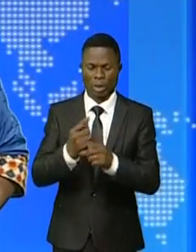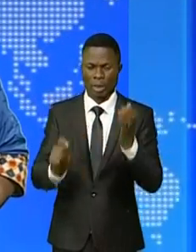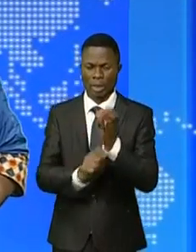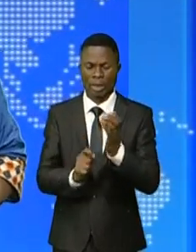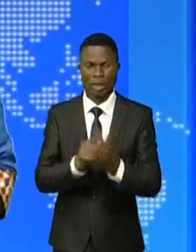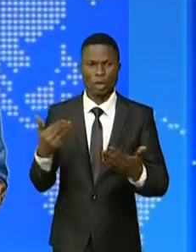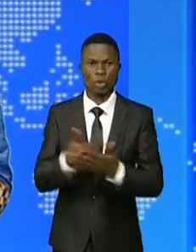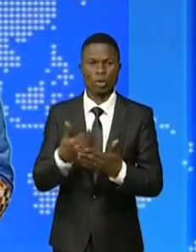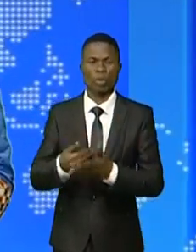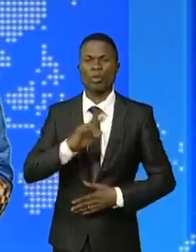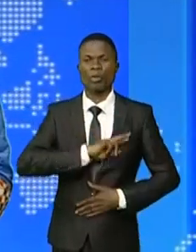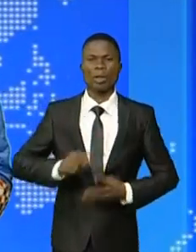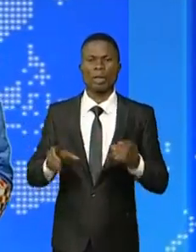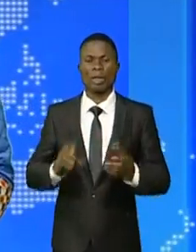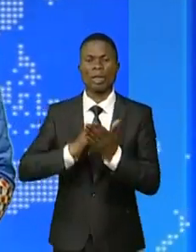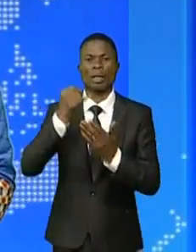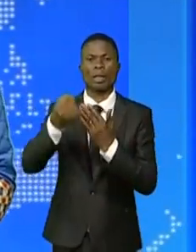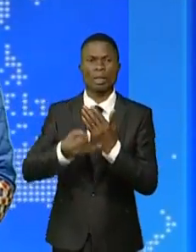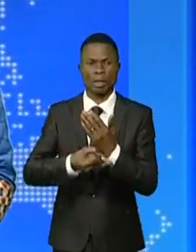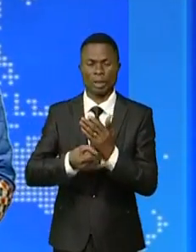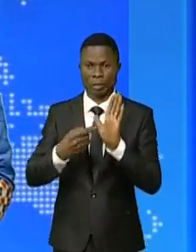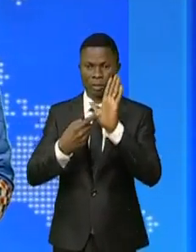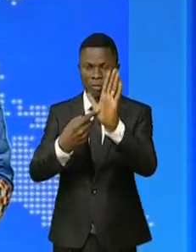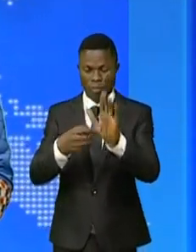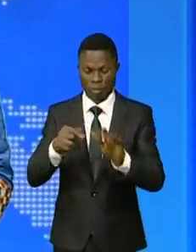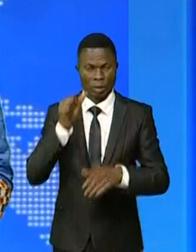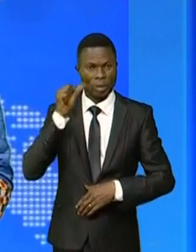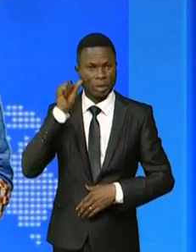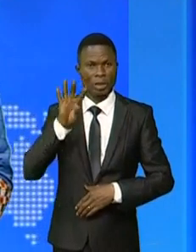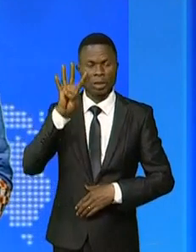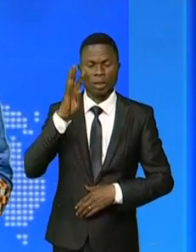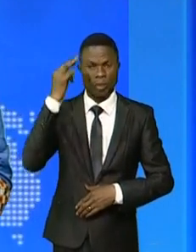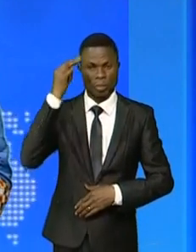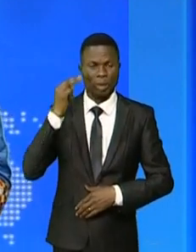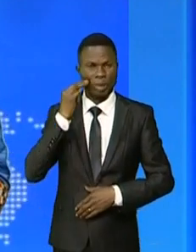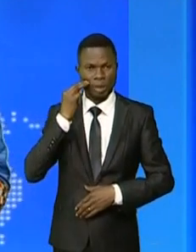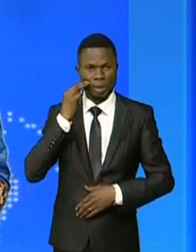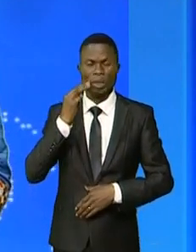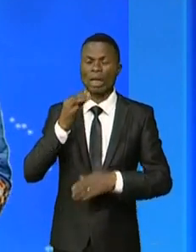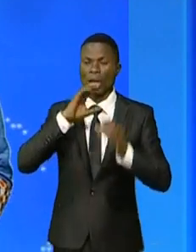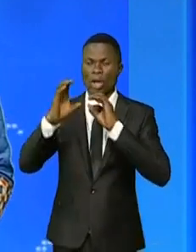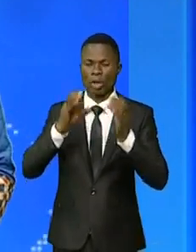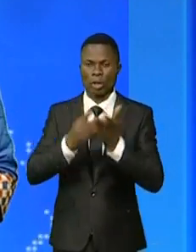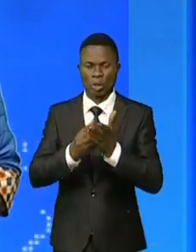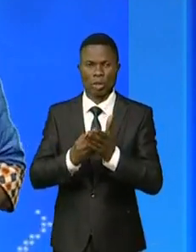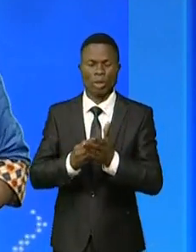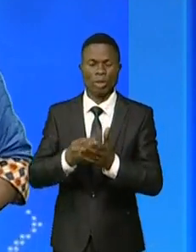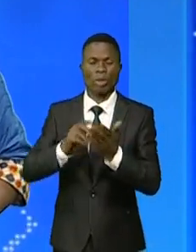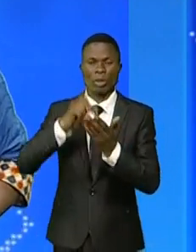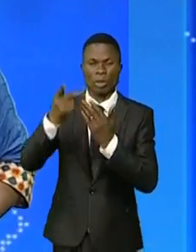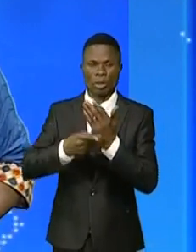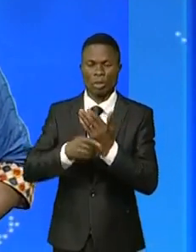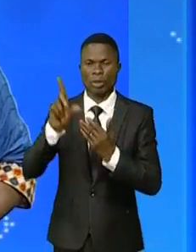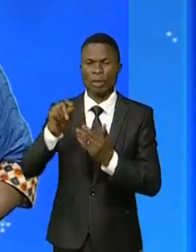technologies en République démocratique du Congo. Le projet a été présenté ce jeudi au ministre des Pétentiques et puis le tronçon Vision 2020